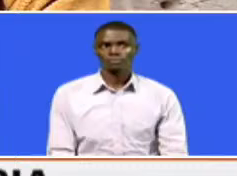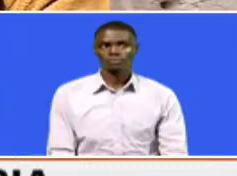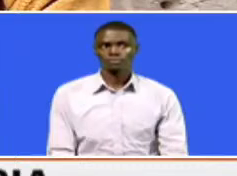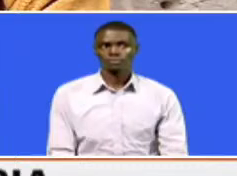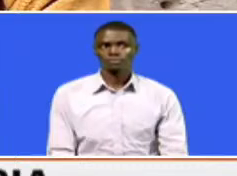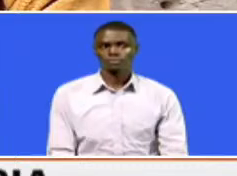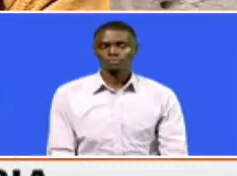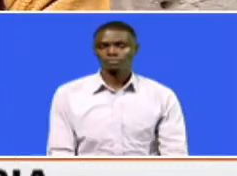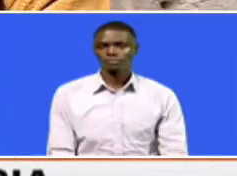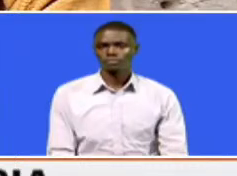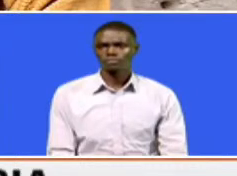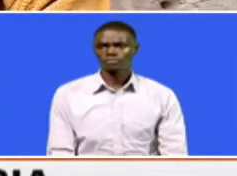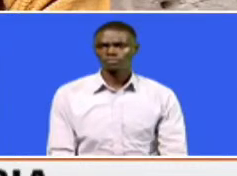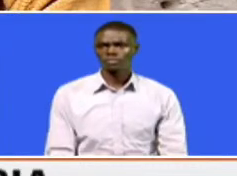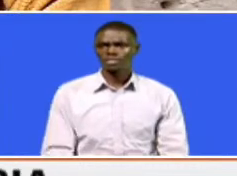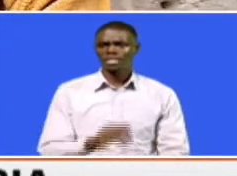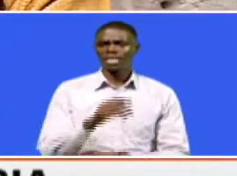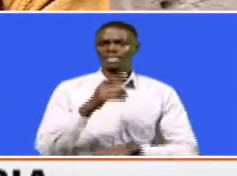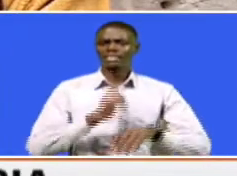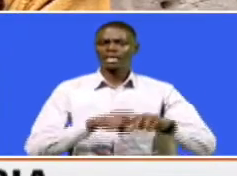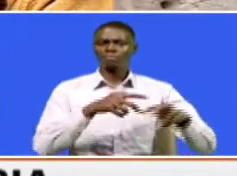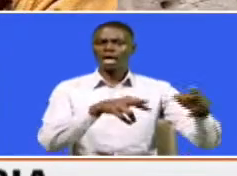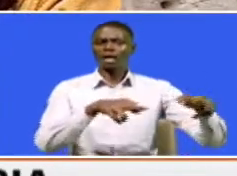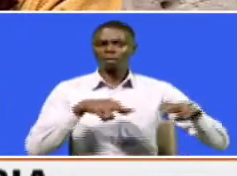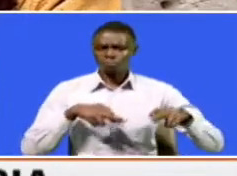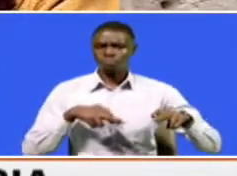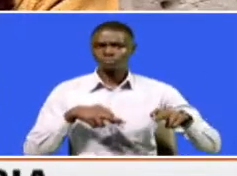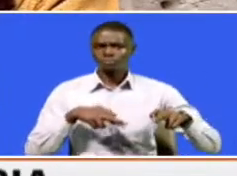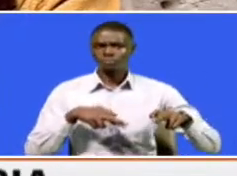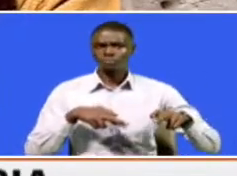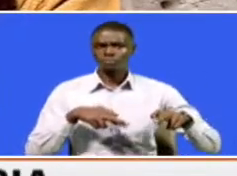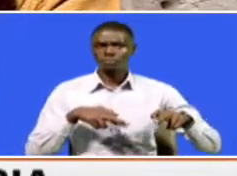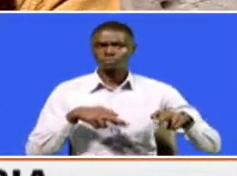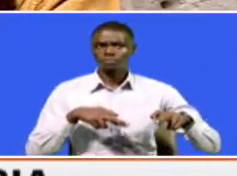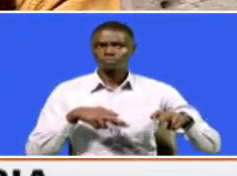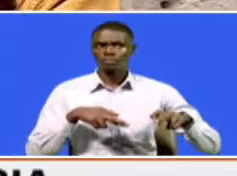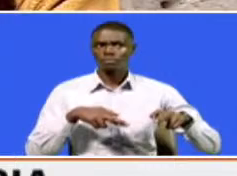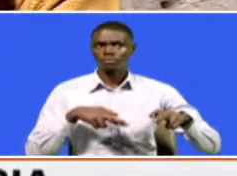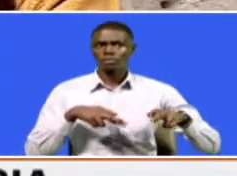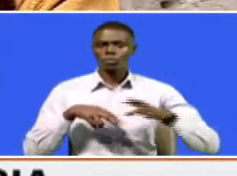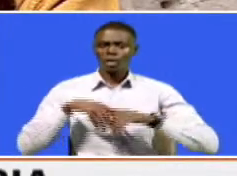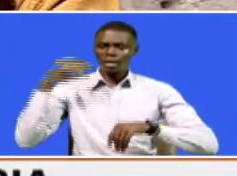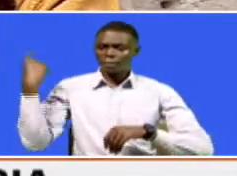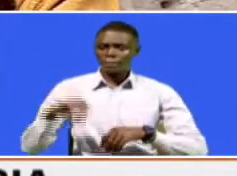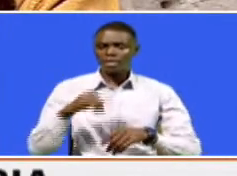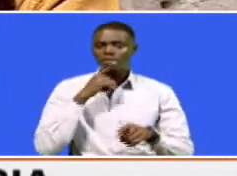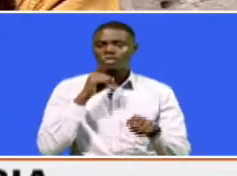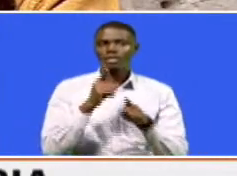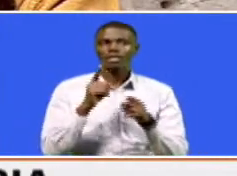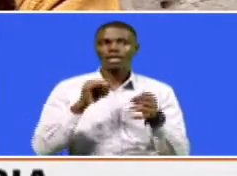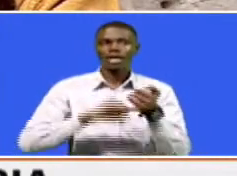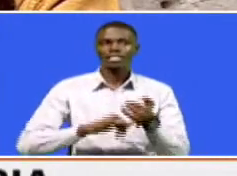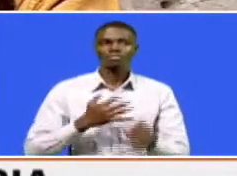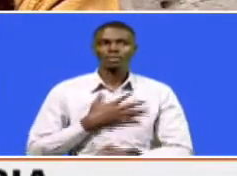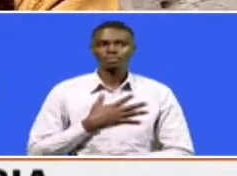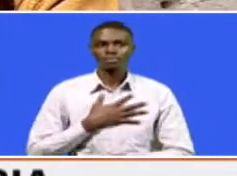Na wakati walikuwa na mede, walipiga bwana yangu sana.